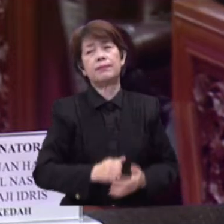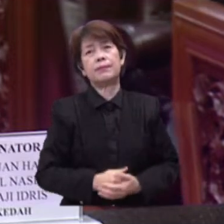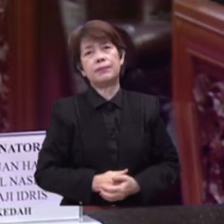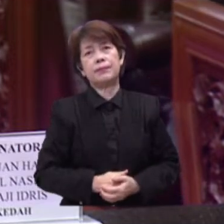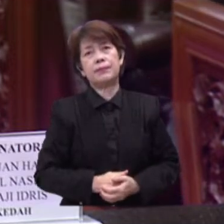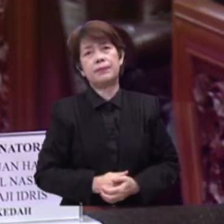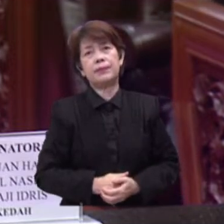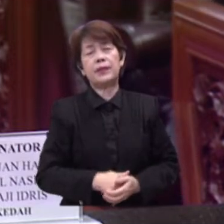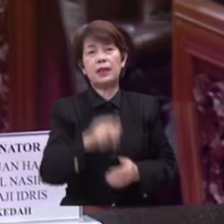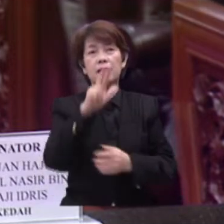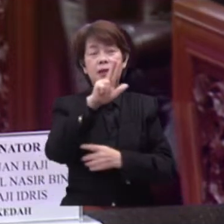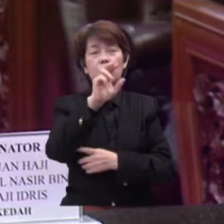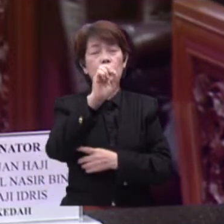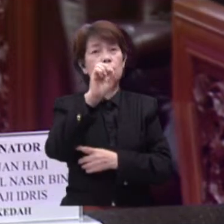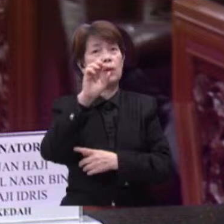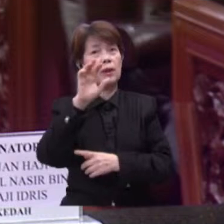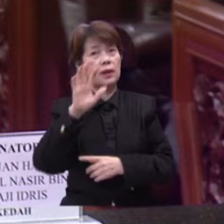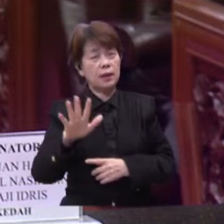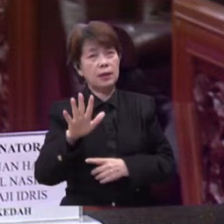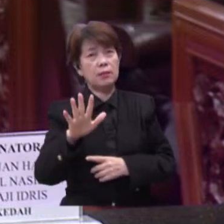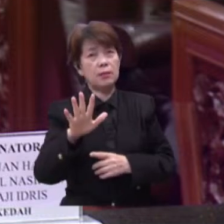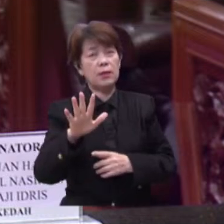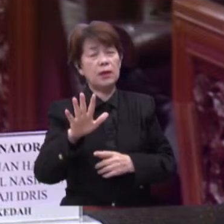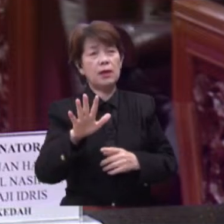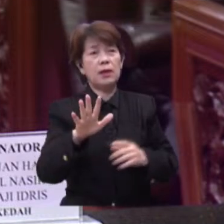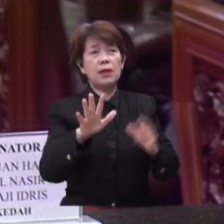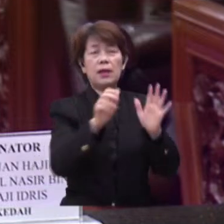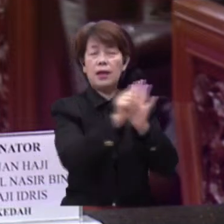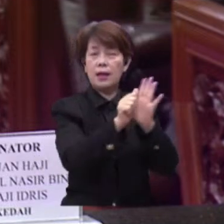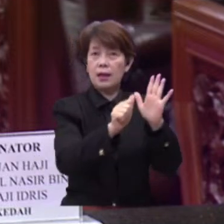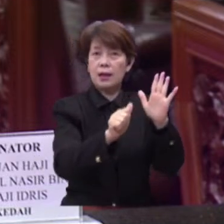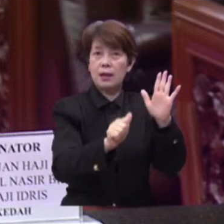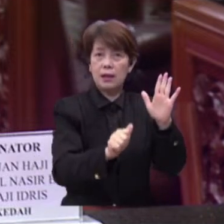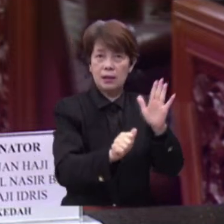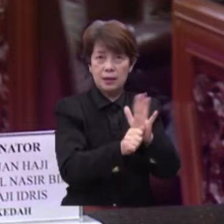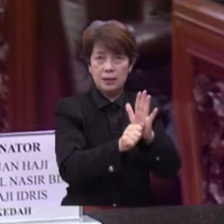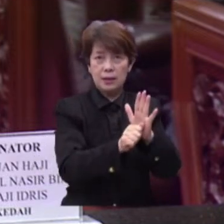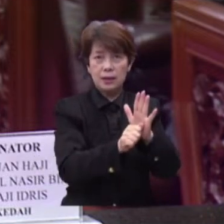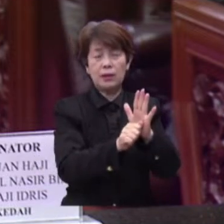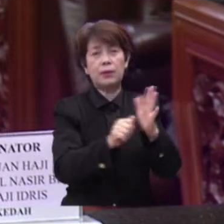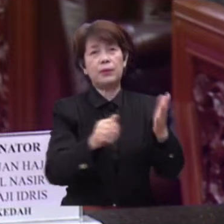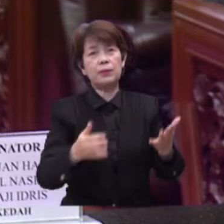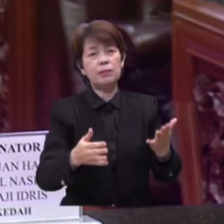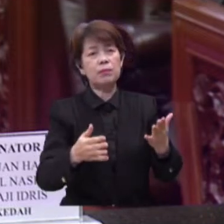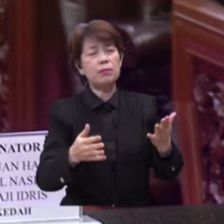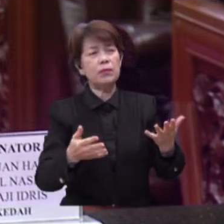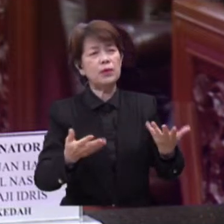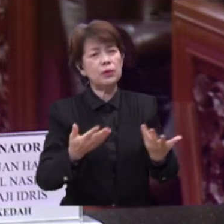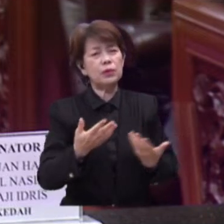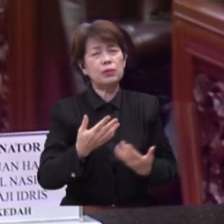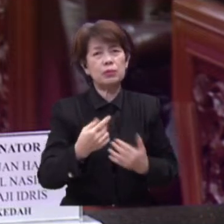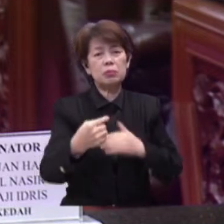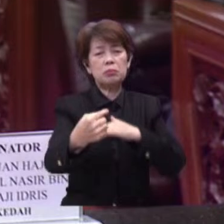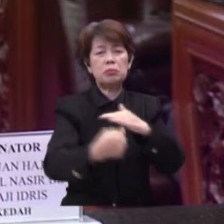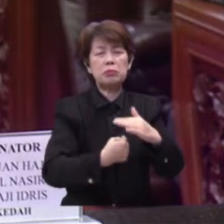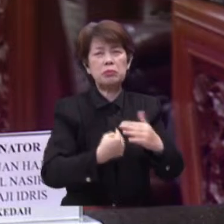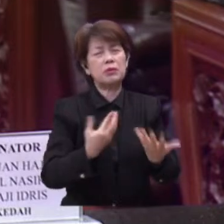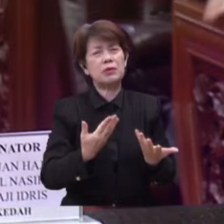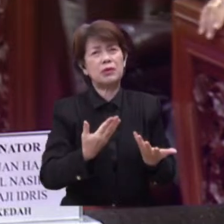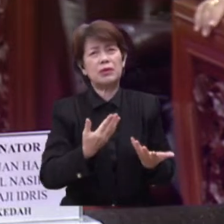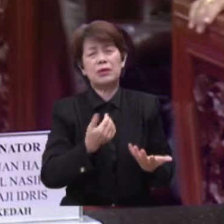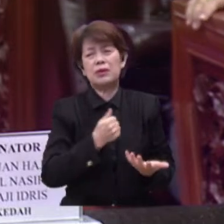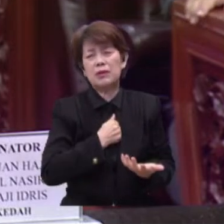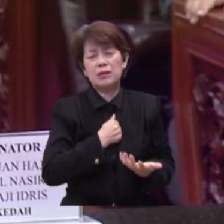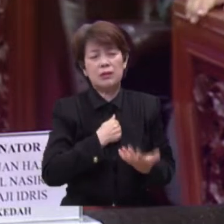season 305 yaitu percobaan persubhatan membunuh diri ataupun percobaan bunuh diri